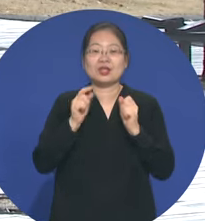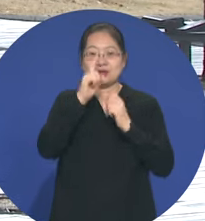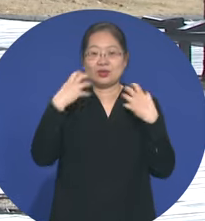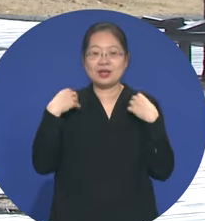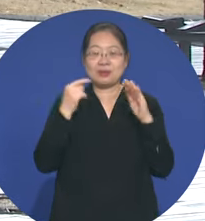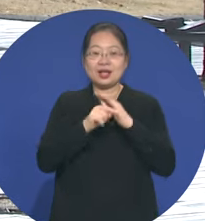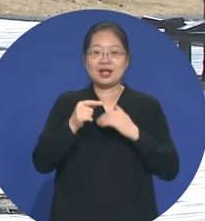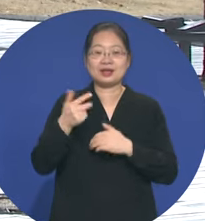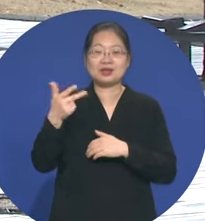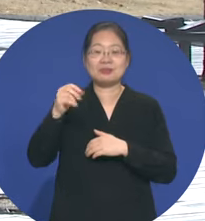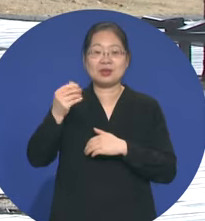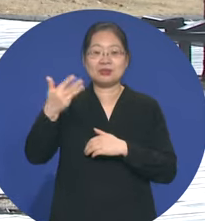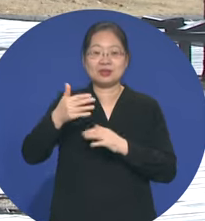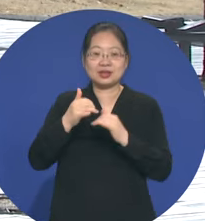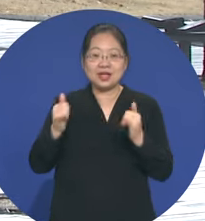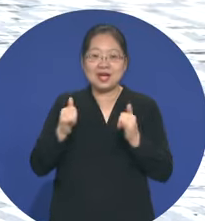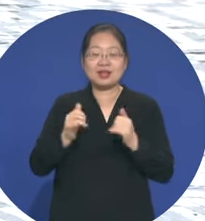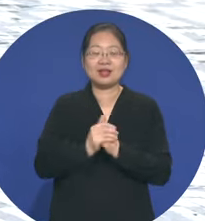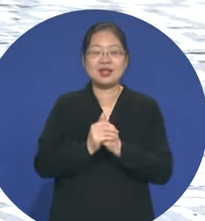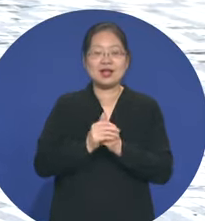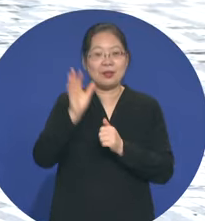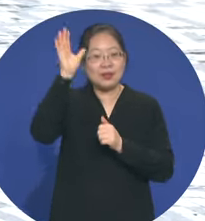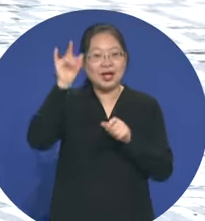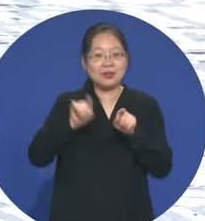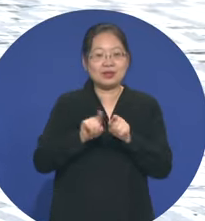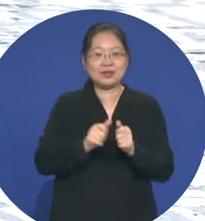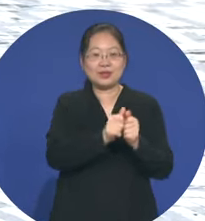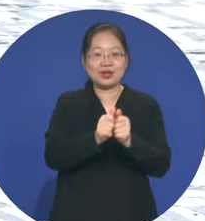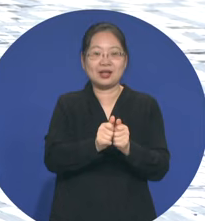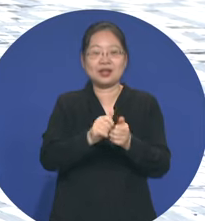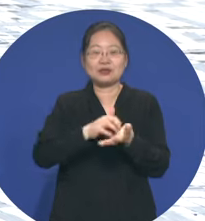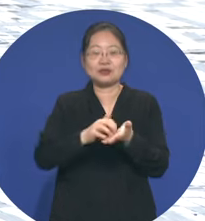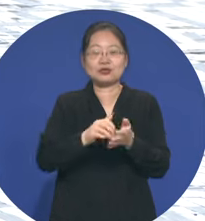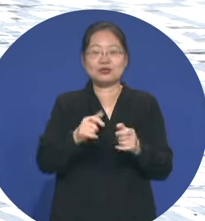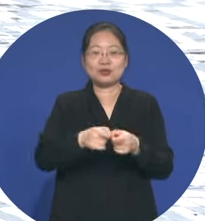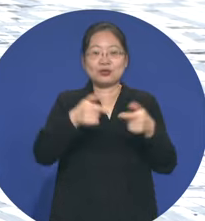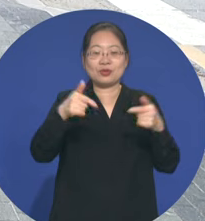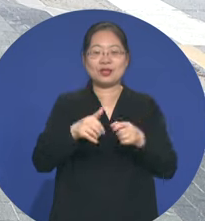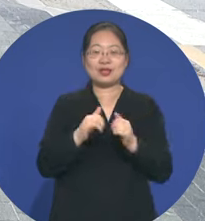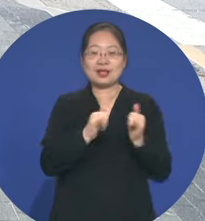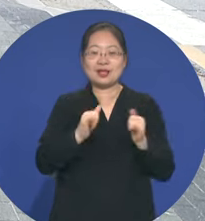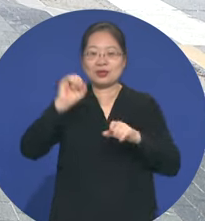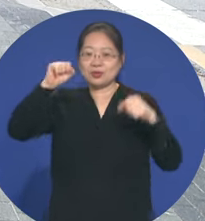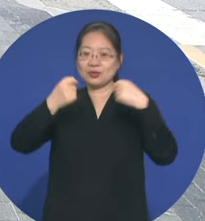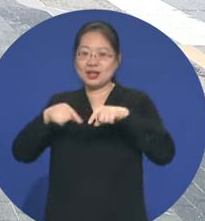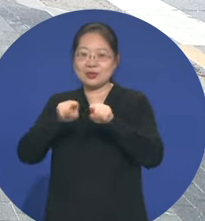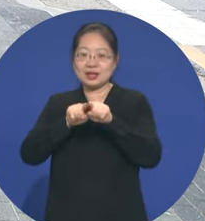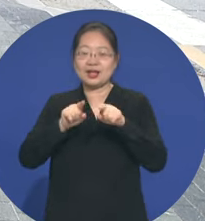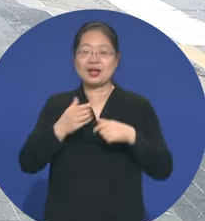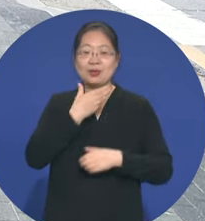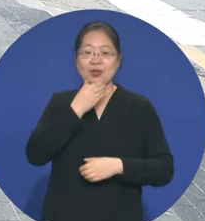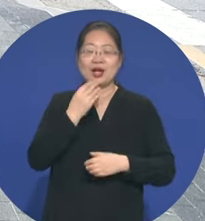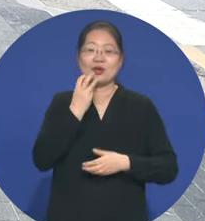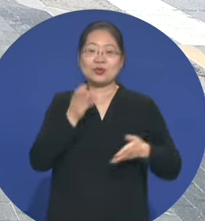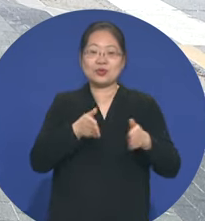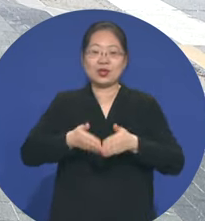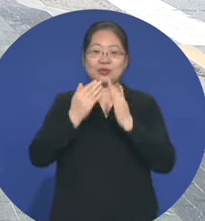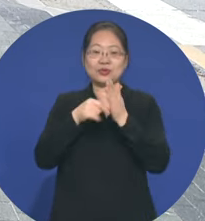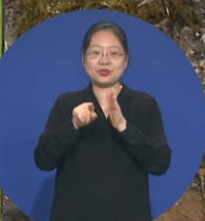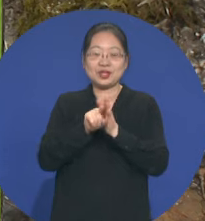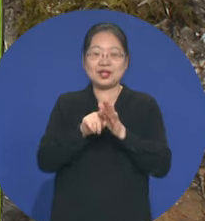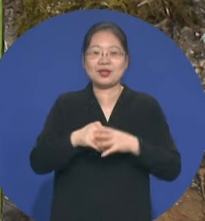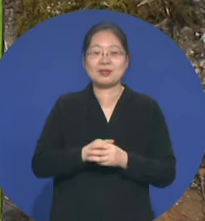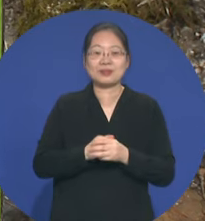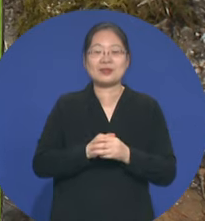9천명 꾸준한 증가세 속에 반려견과 동행한 도민 역시 늘고 있는 상황입니다 사람과 동물이 함께 행복한 경도를